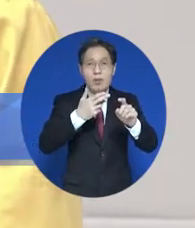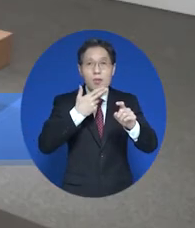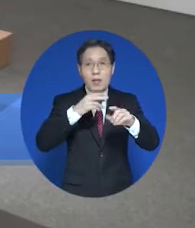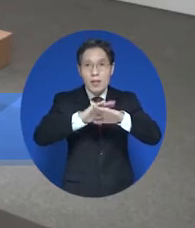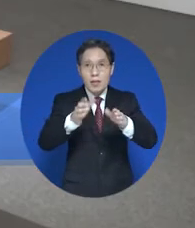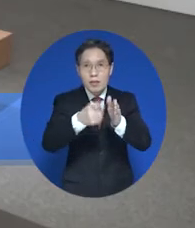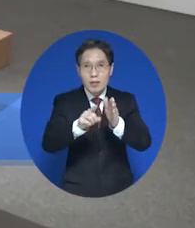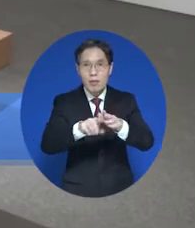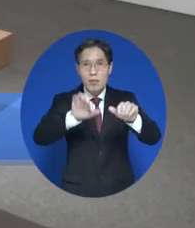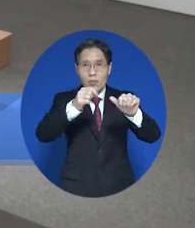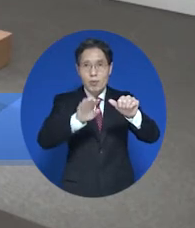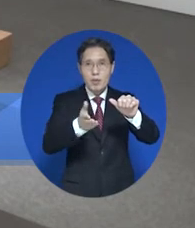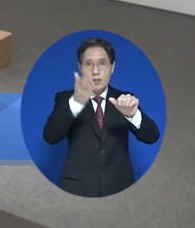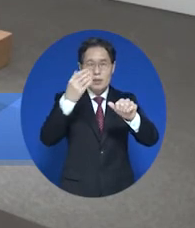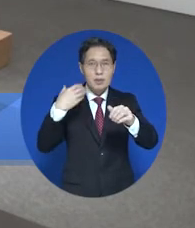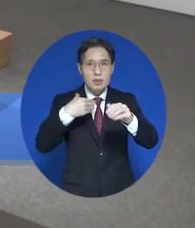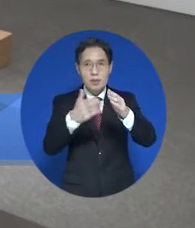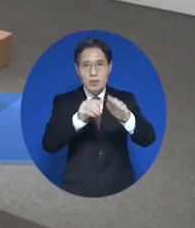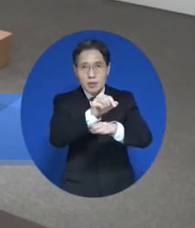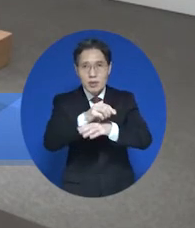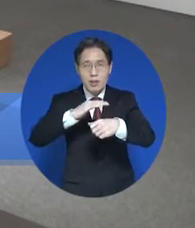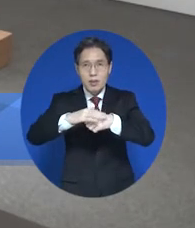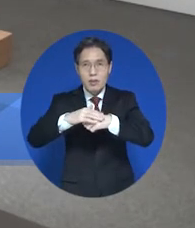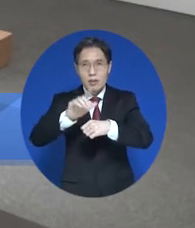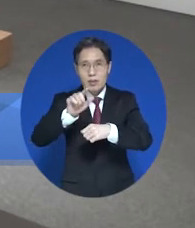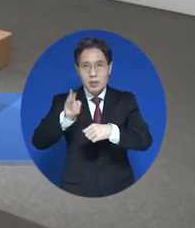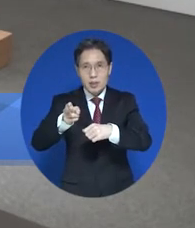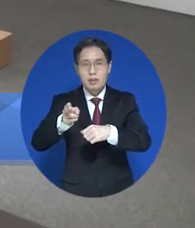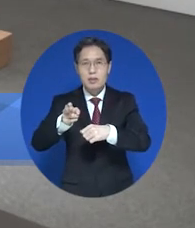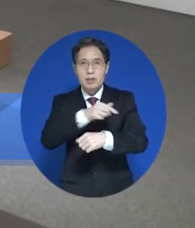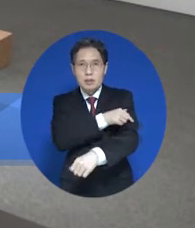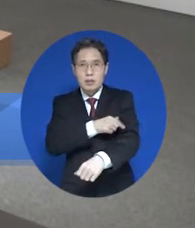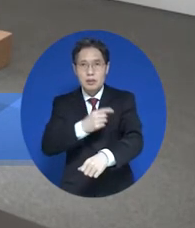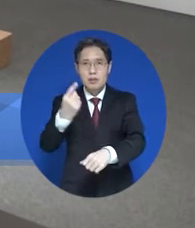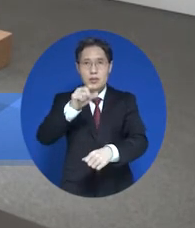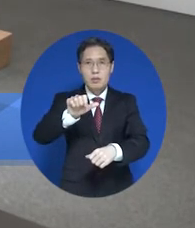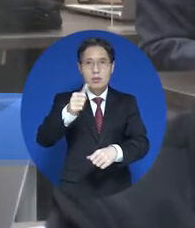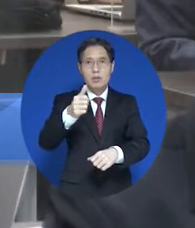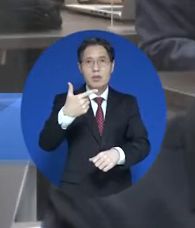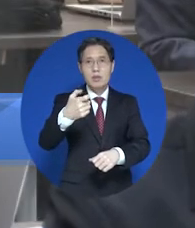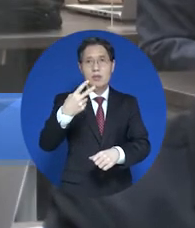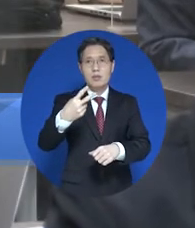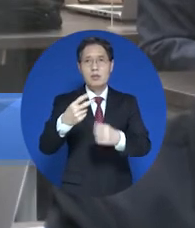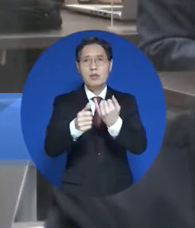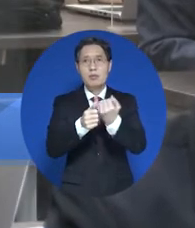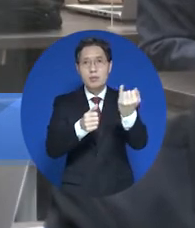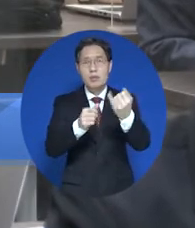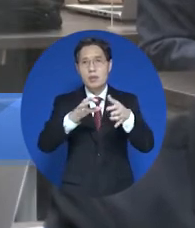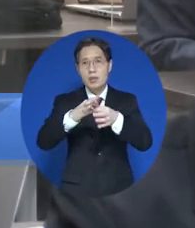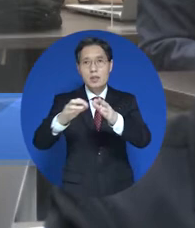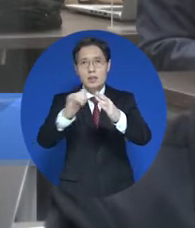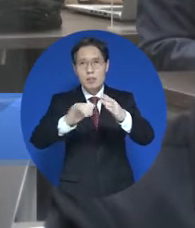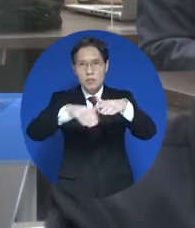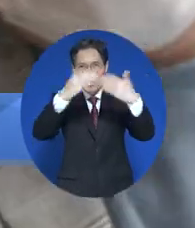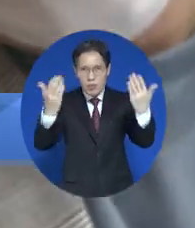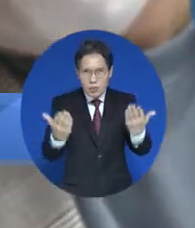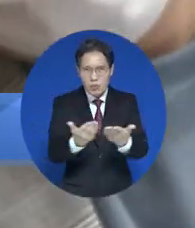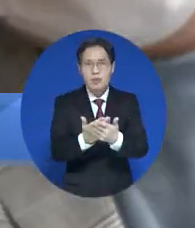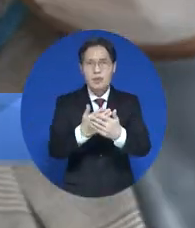공원 대구 2 시공사 전 임직원 등 1500 62명의 배우자와 직계존비속 을 대상으로